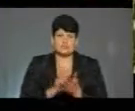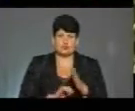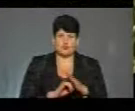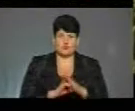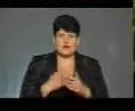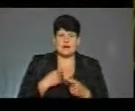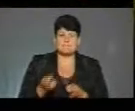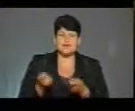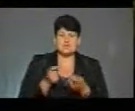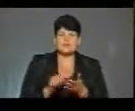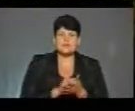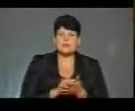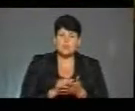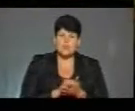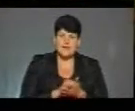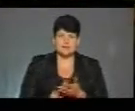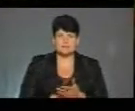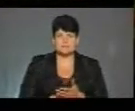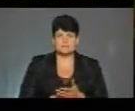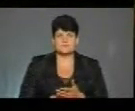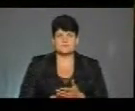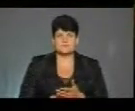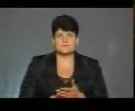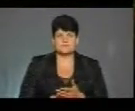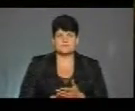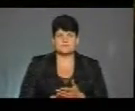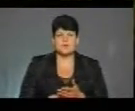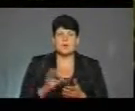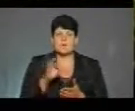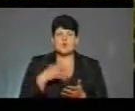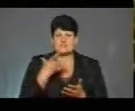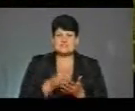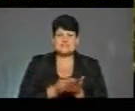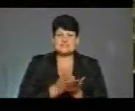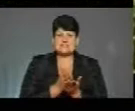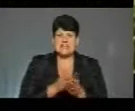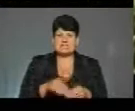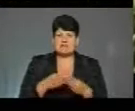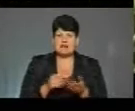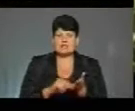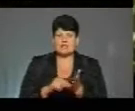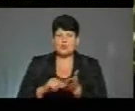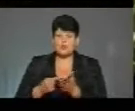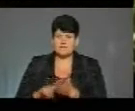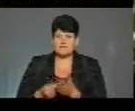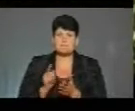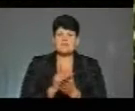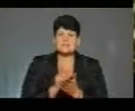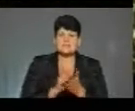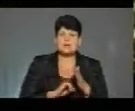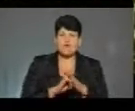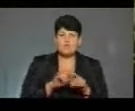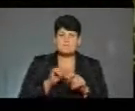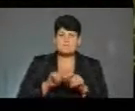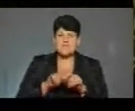Я приносила документи, про свій стаж давала всі довідки. Пенсійний фонд